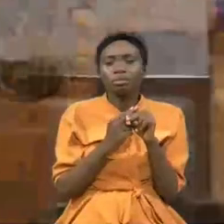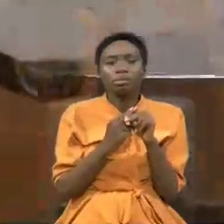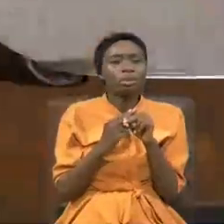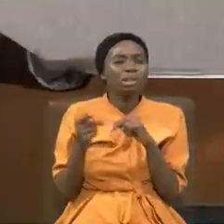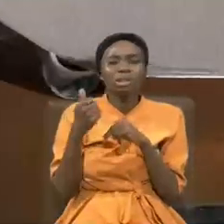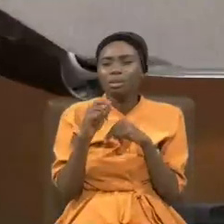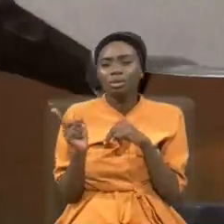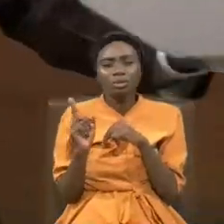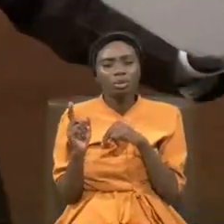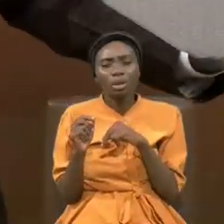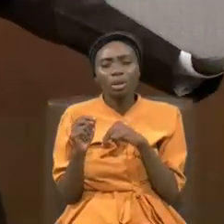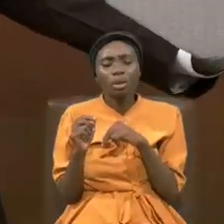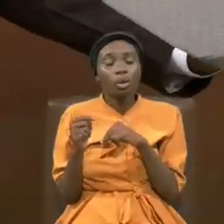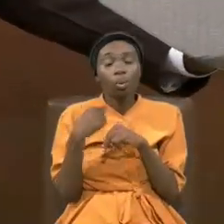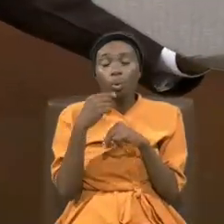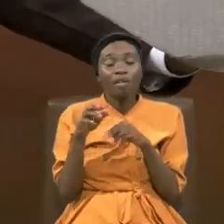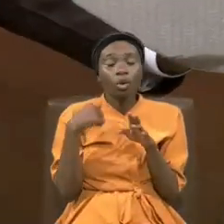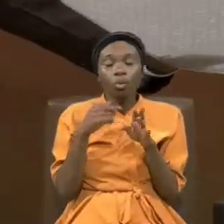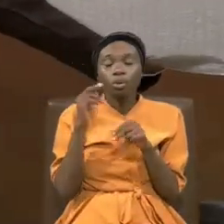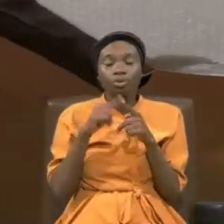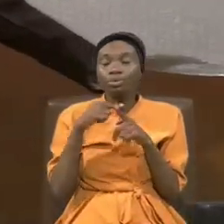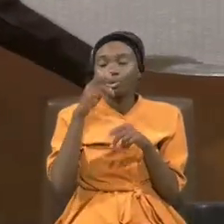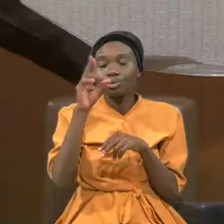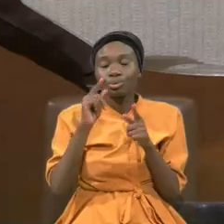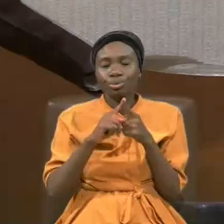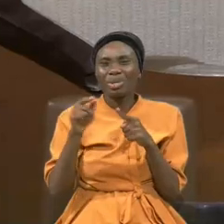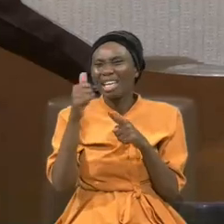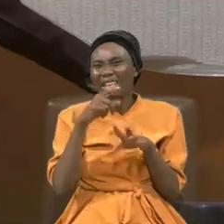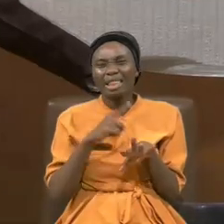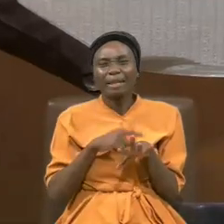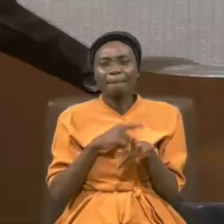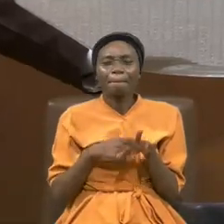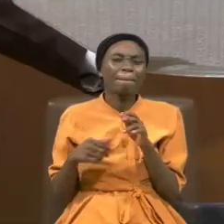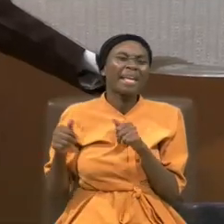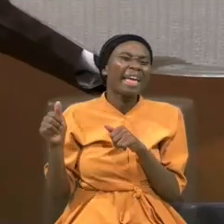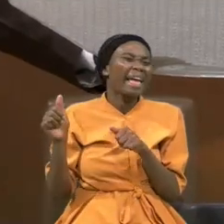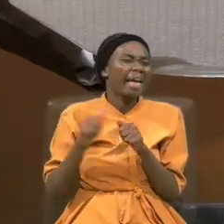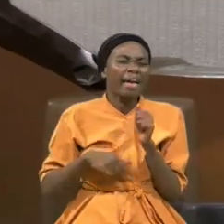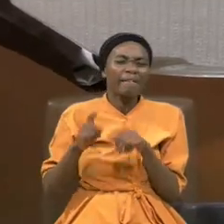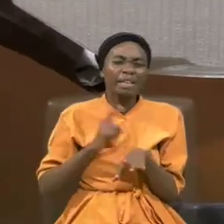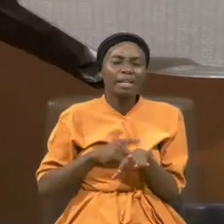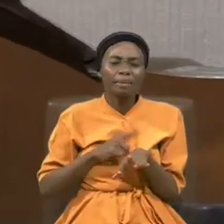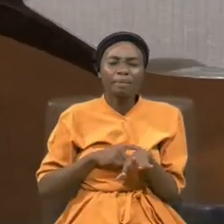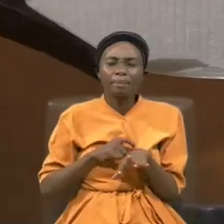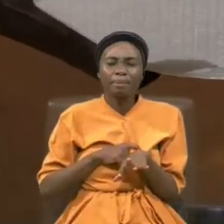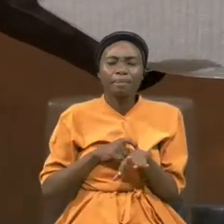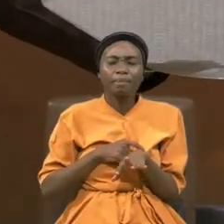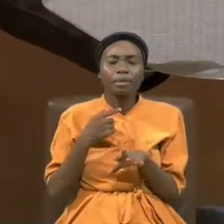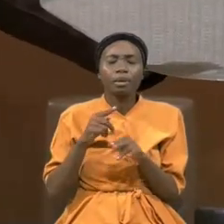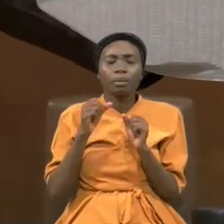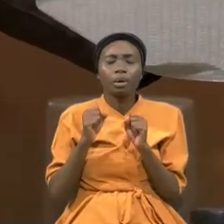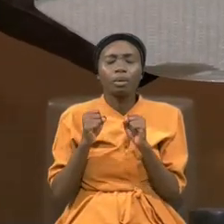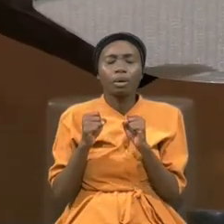Qui que soit la personne à qui nous devons dire non, à tout moment, la